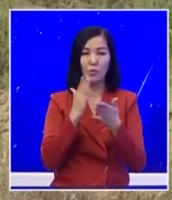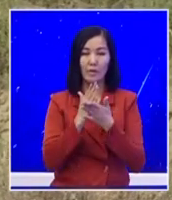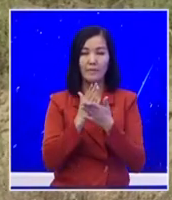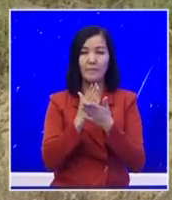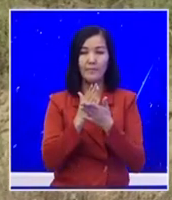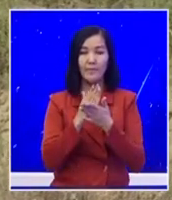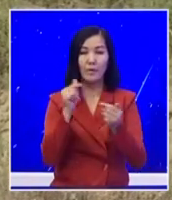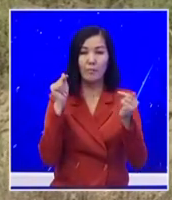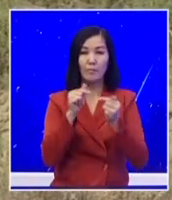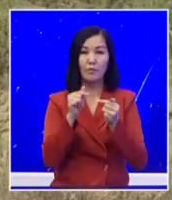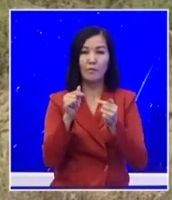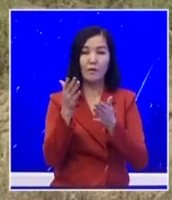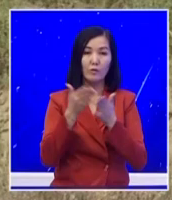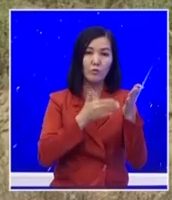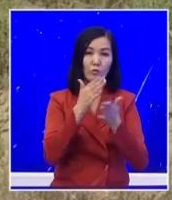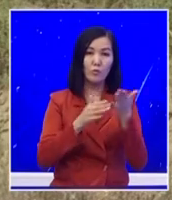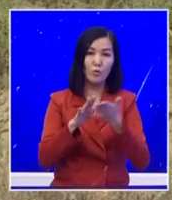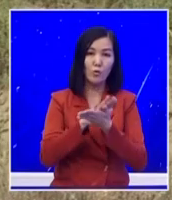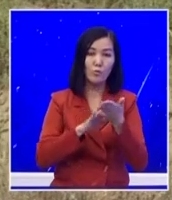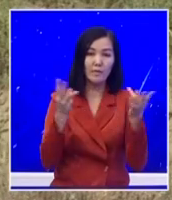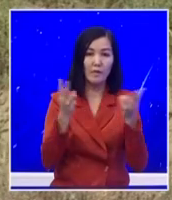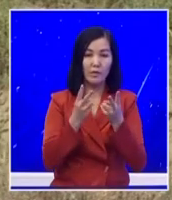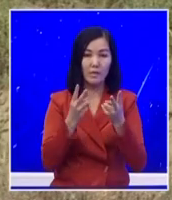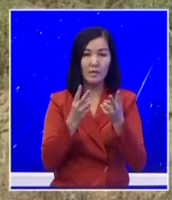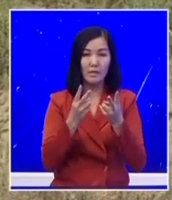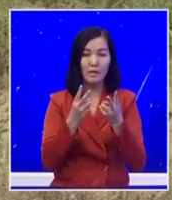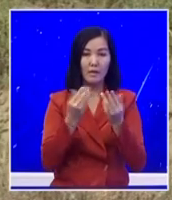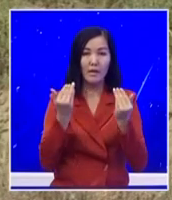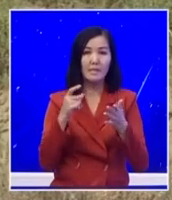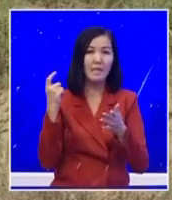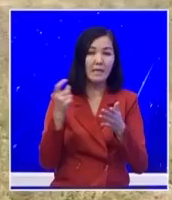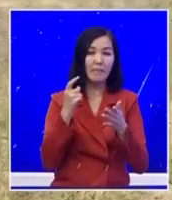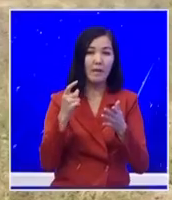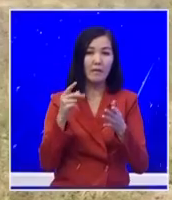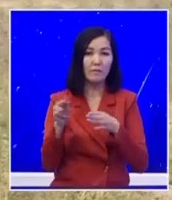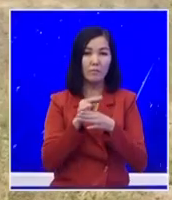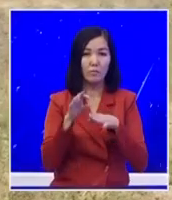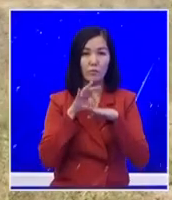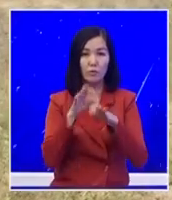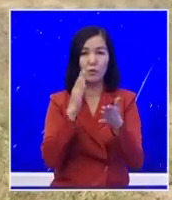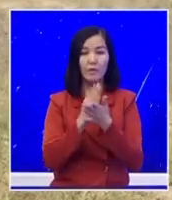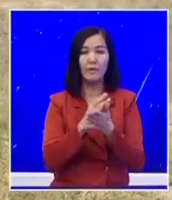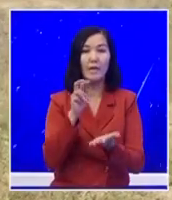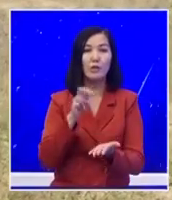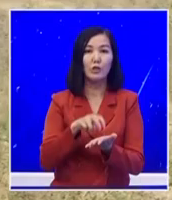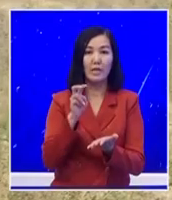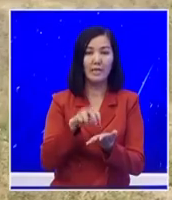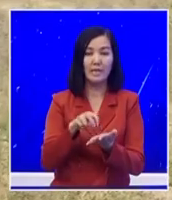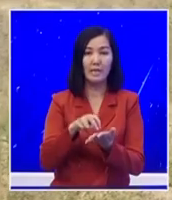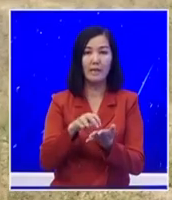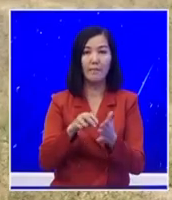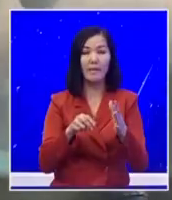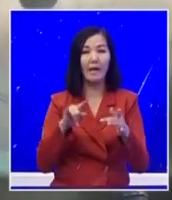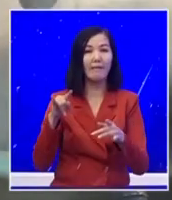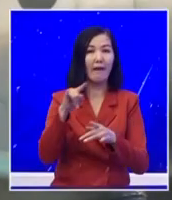жөніндегі сол жұмыс комиссиясы қазіргі таңда жұмысын атқарып отыр. Шегірткелермен күреске авиация